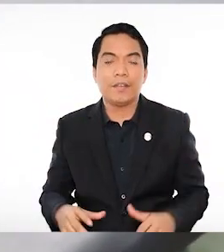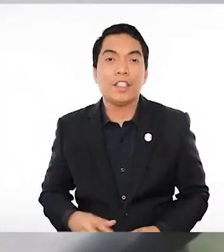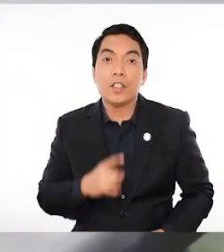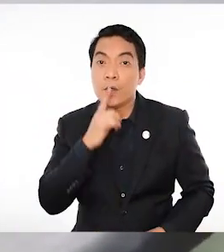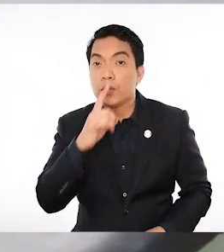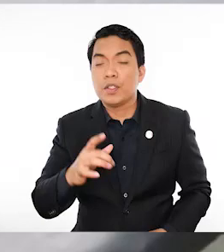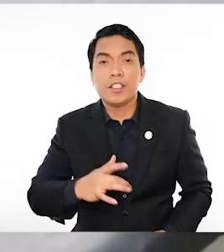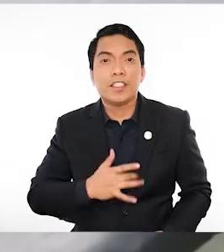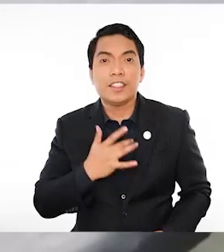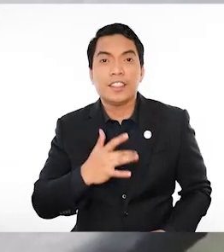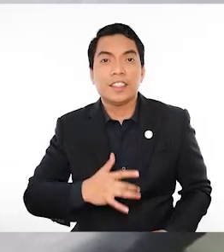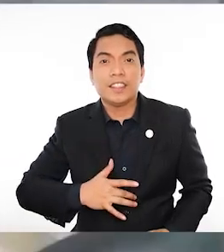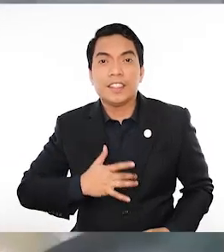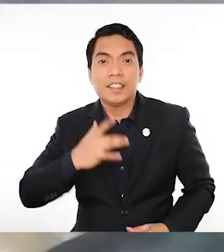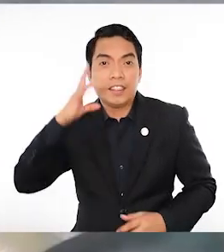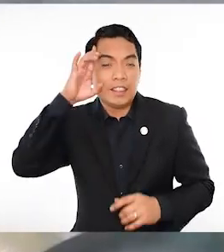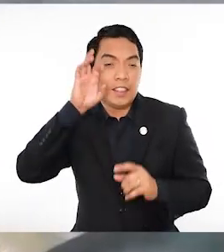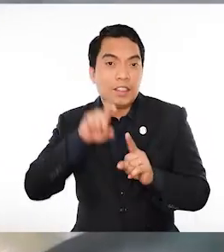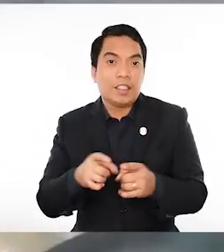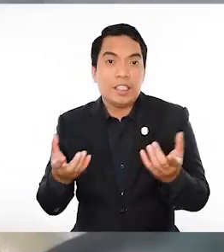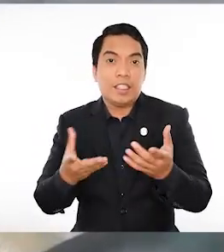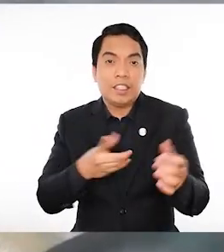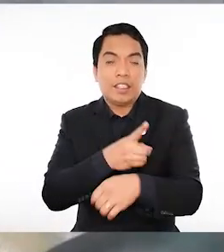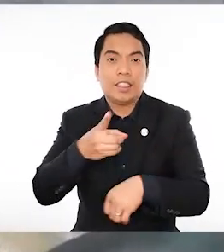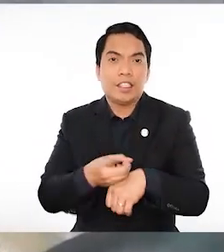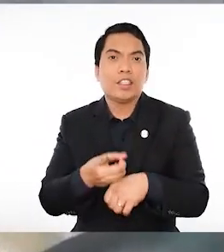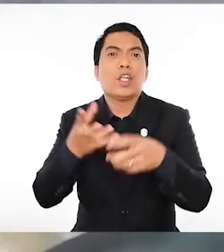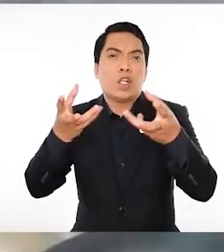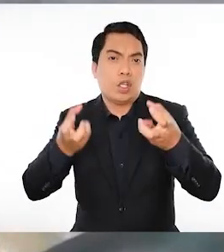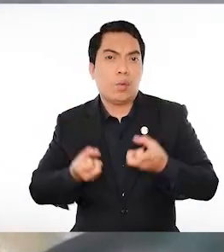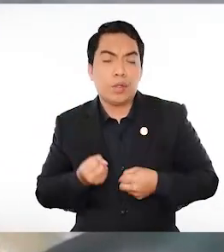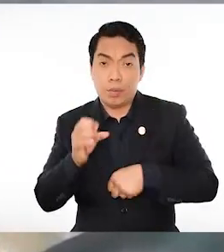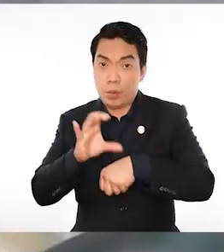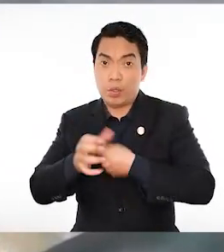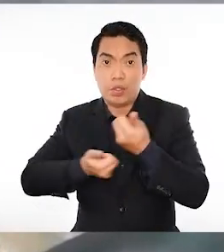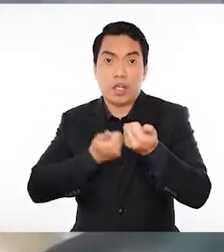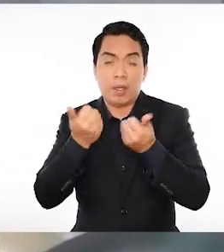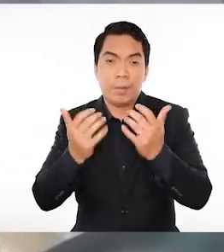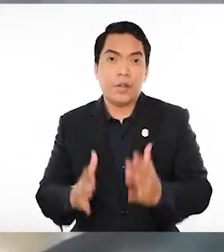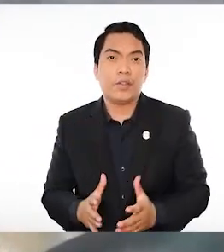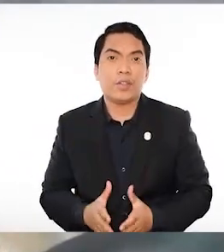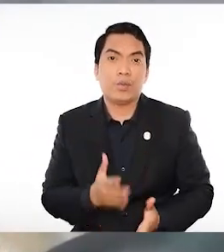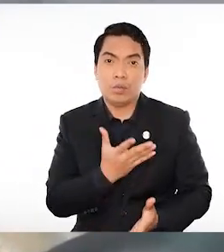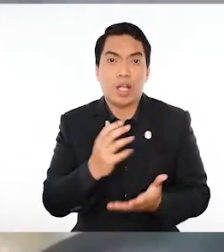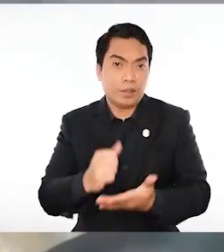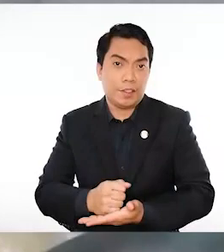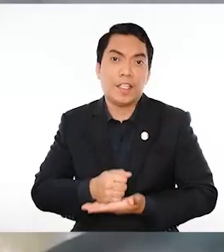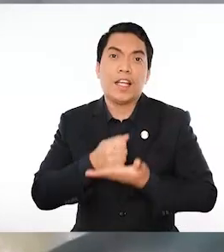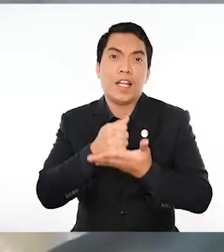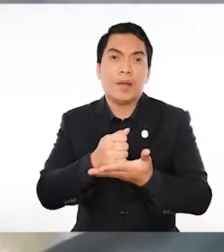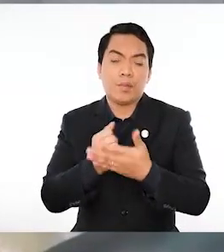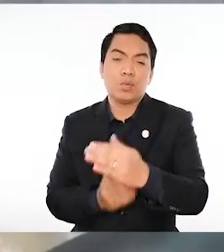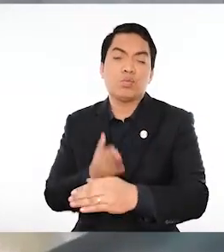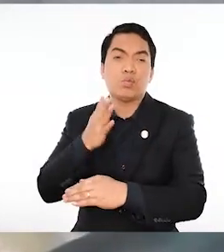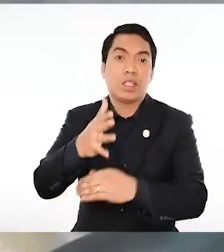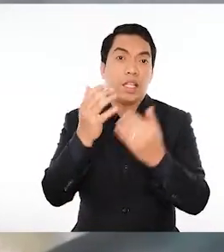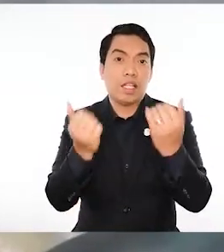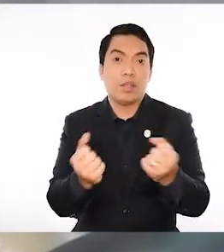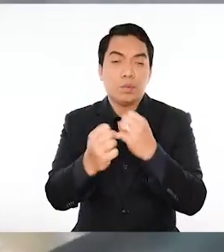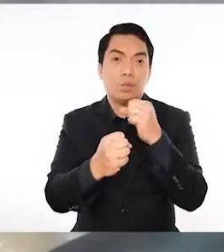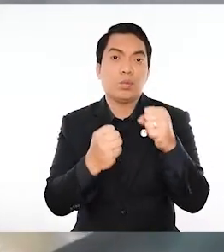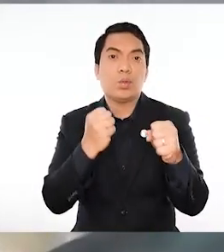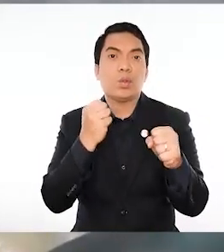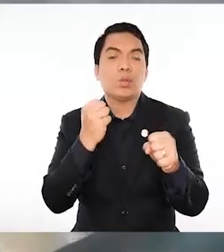ng mga kapatid sa distritong ito ang paghahangad ng pamamahala na matulungan silang makatawid sa panahong ito